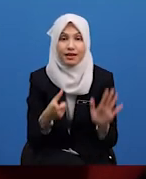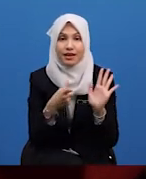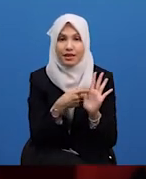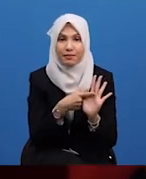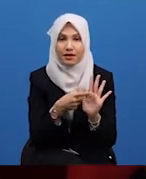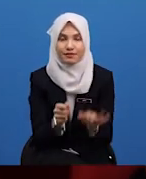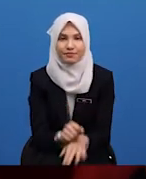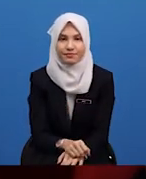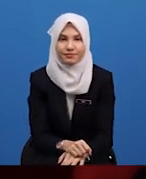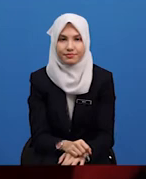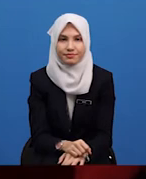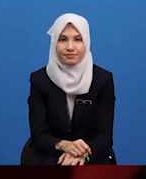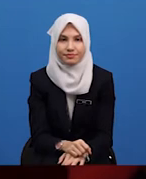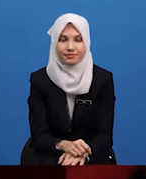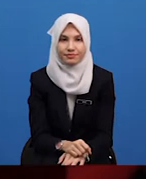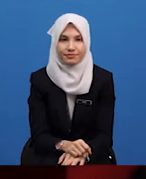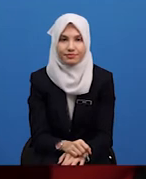Posisi kelima.